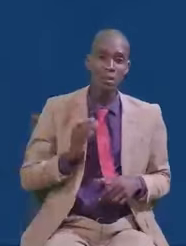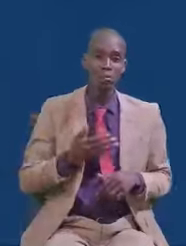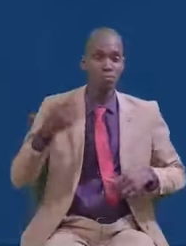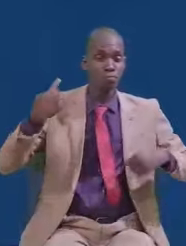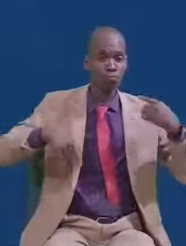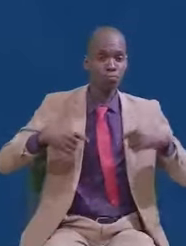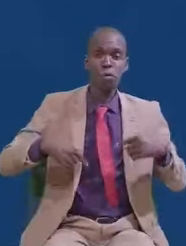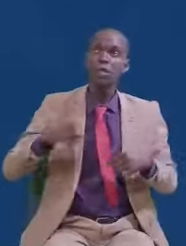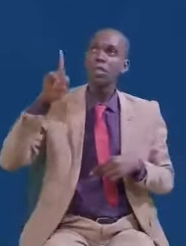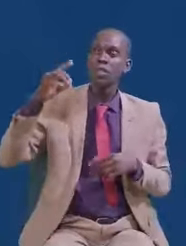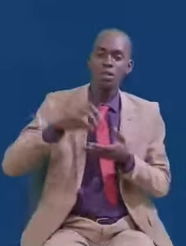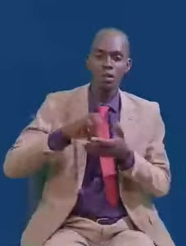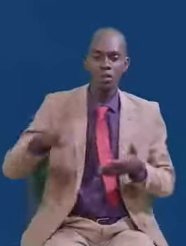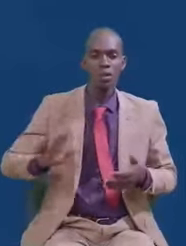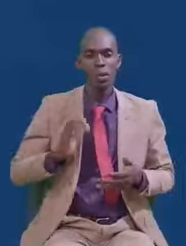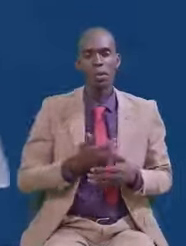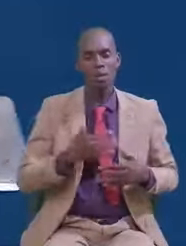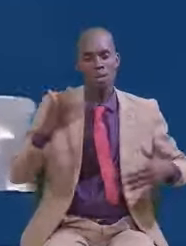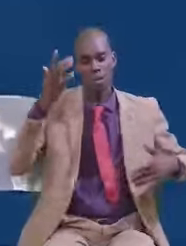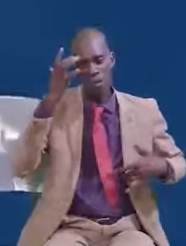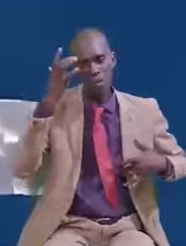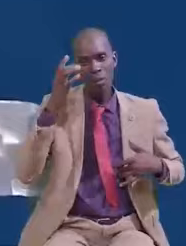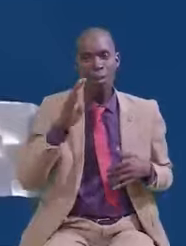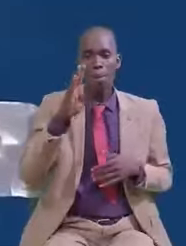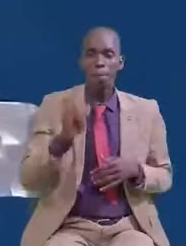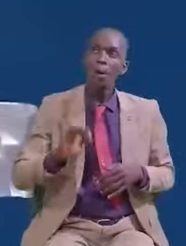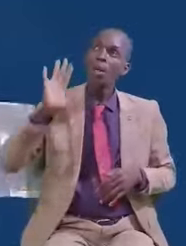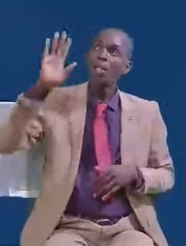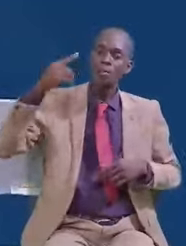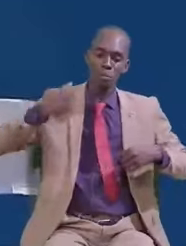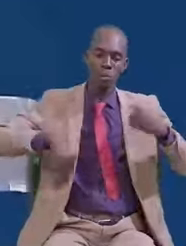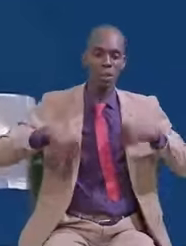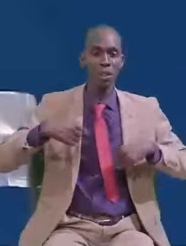ôte nos maladies. Par ces meurtrissures,